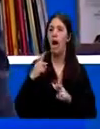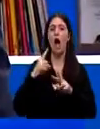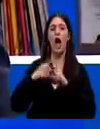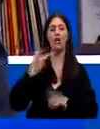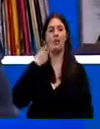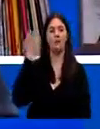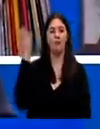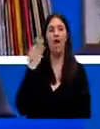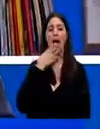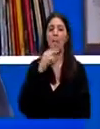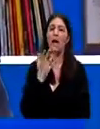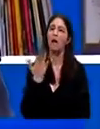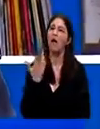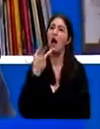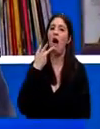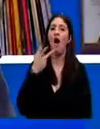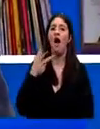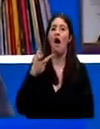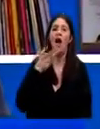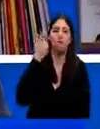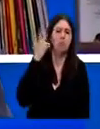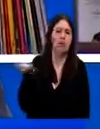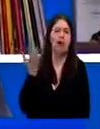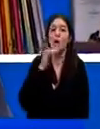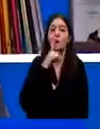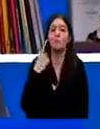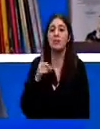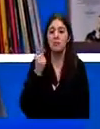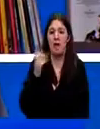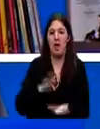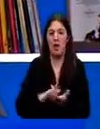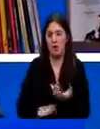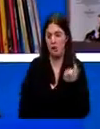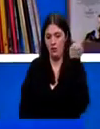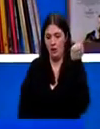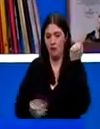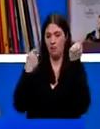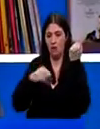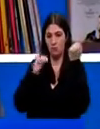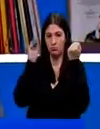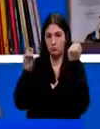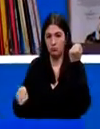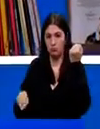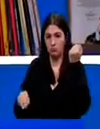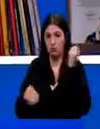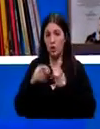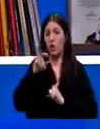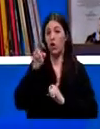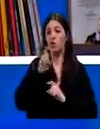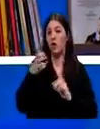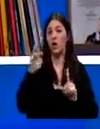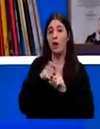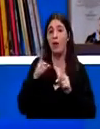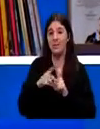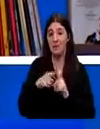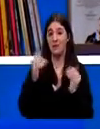teyzemiz, emekli Ayşe ablamız, 100 bin lira bir parası var. Bankaya yatırmış. kur korumalı mevduat